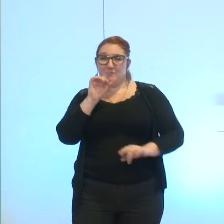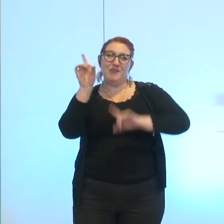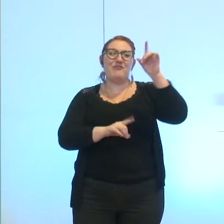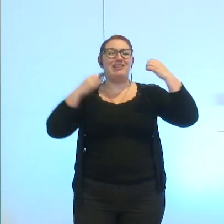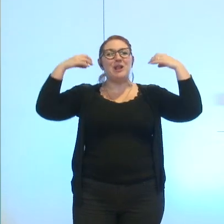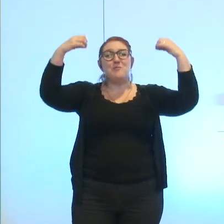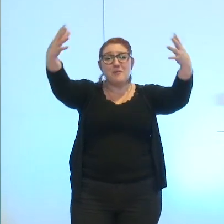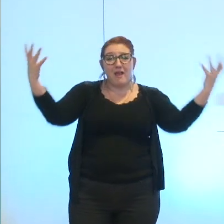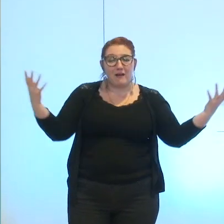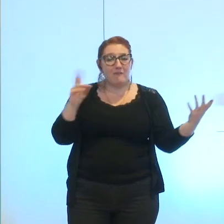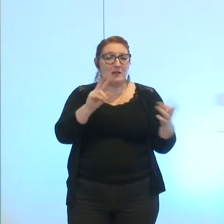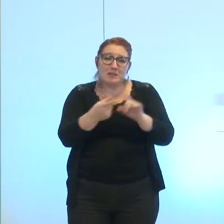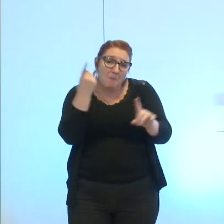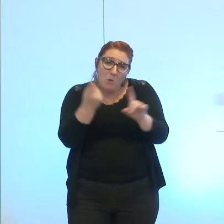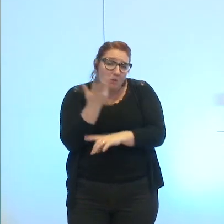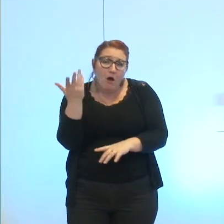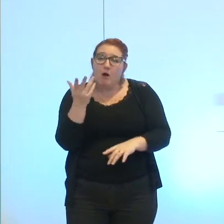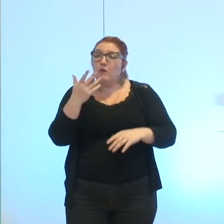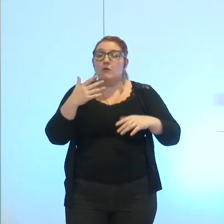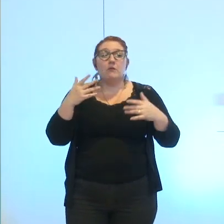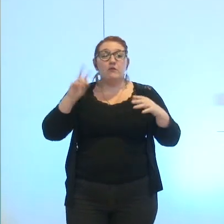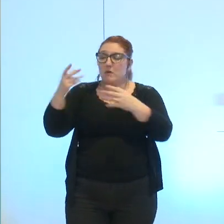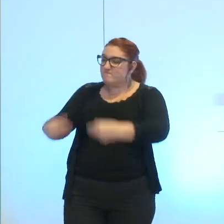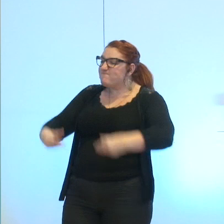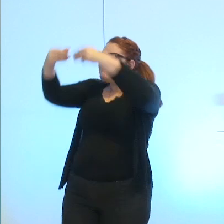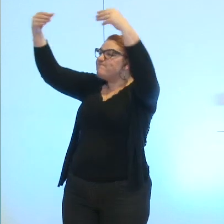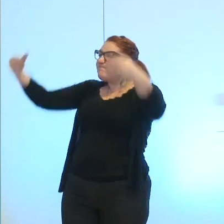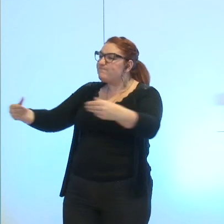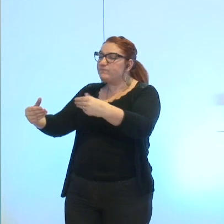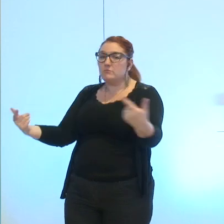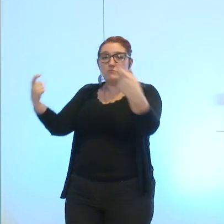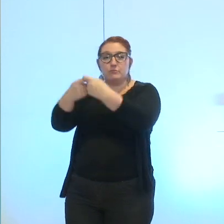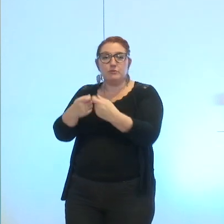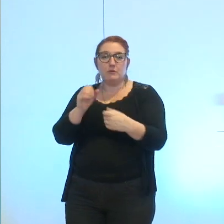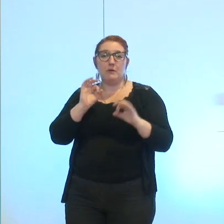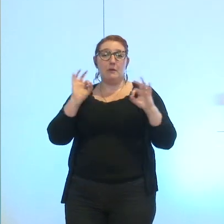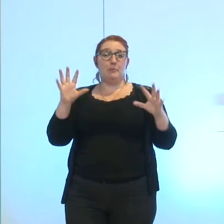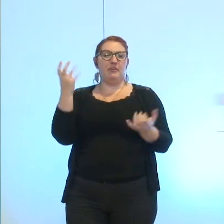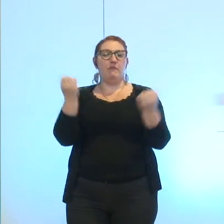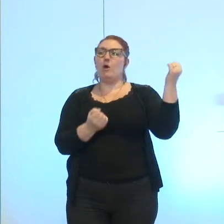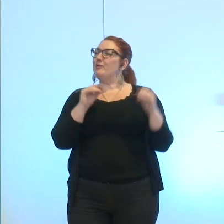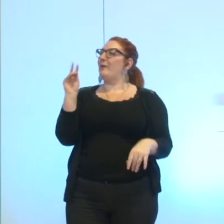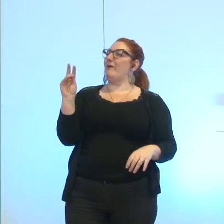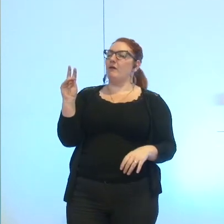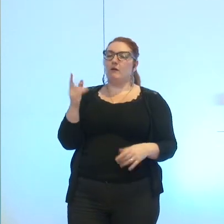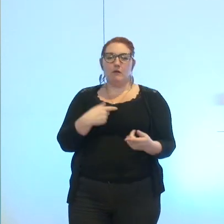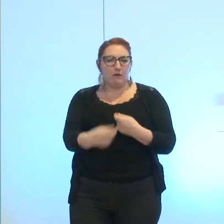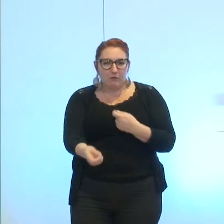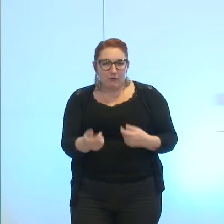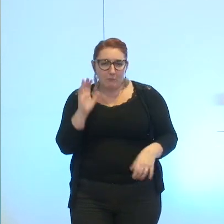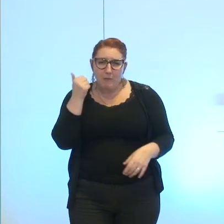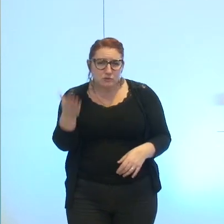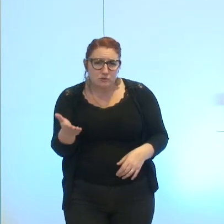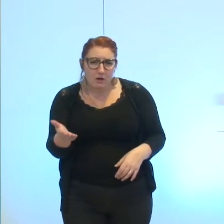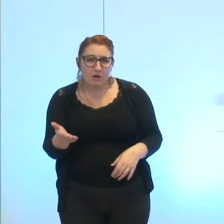faire et non pas du mobilier qui est taillé pour pour la la voiture et son imaginaire voilà et il n'est pas certain que des